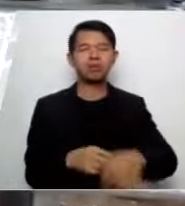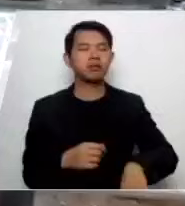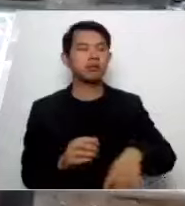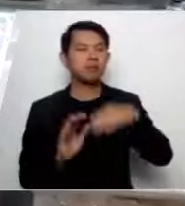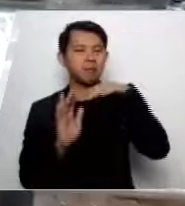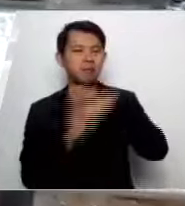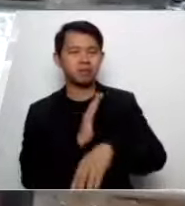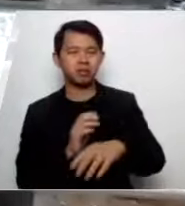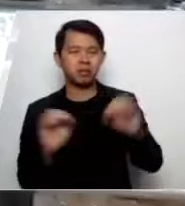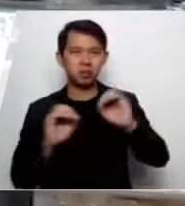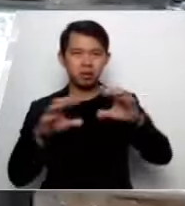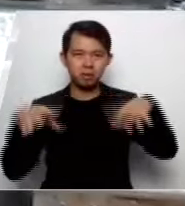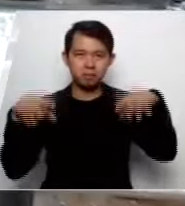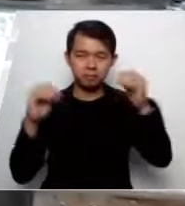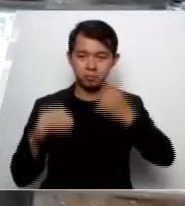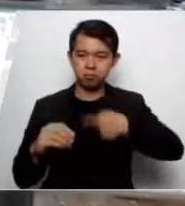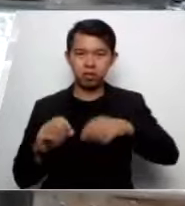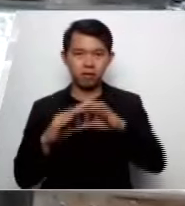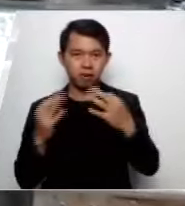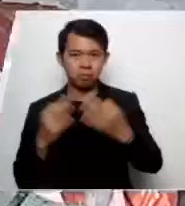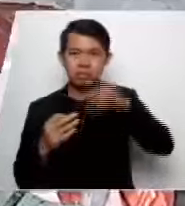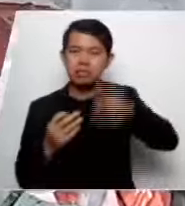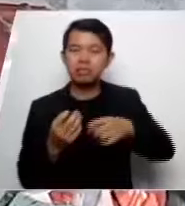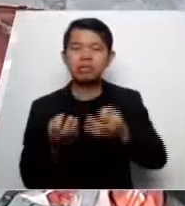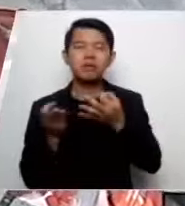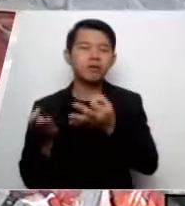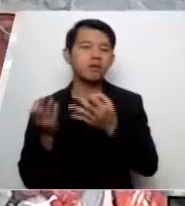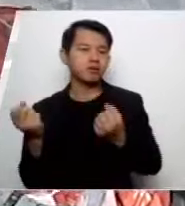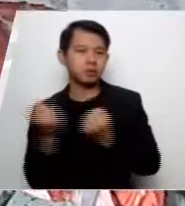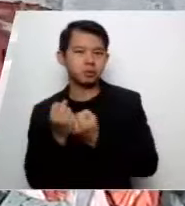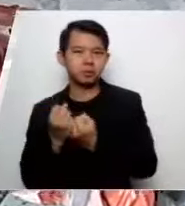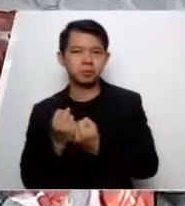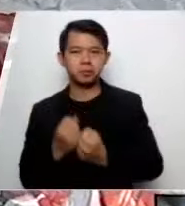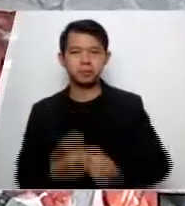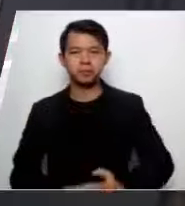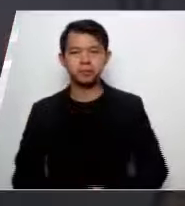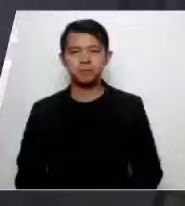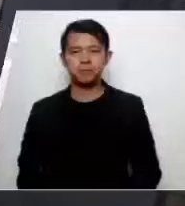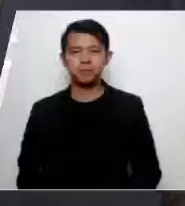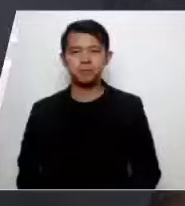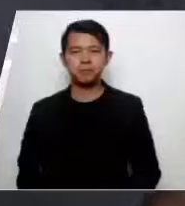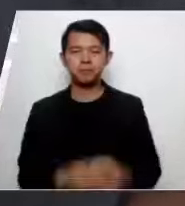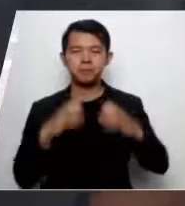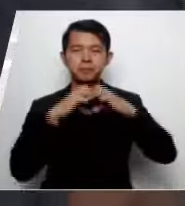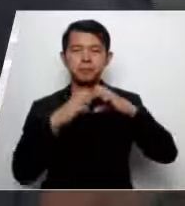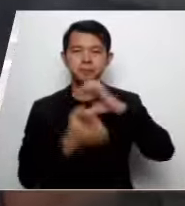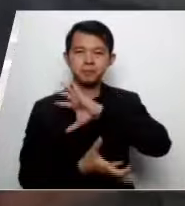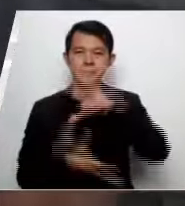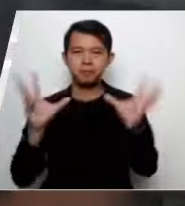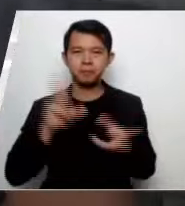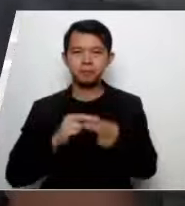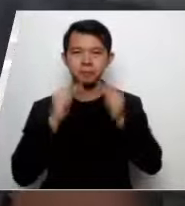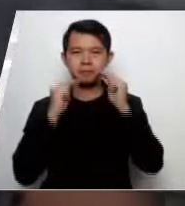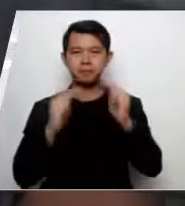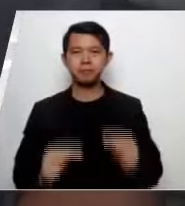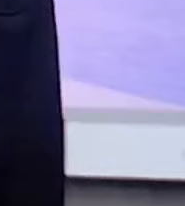kami. Siyempre, pinapakain din namin po yung pamilya namin. Para sa GMA Integrated News, Maki Pulido ang inyong